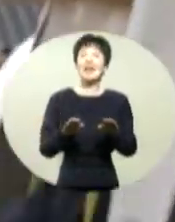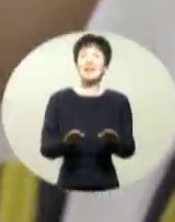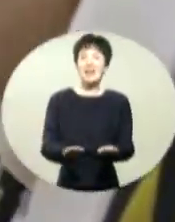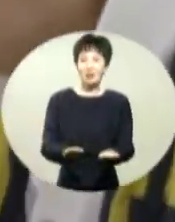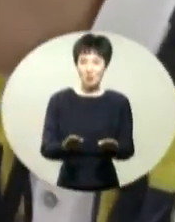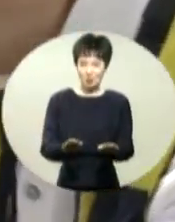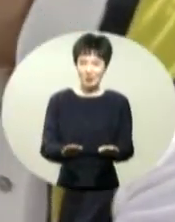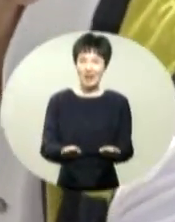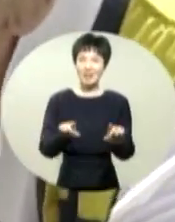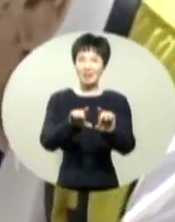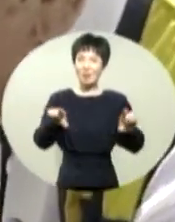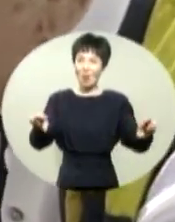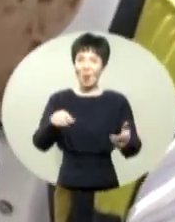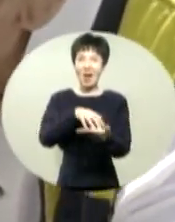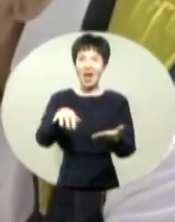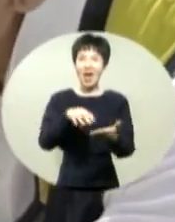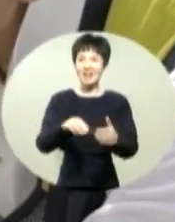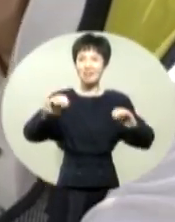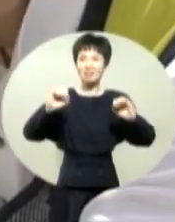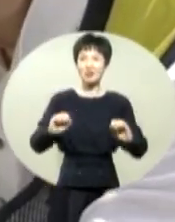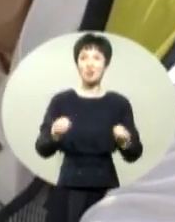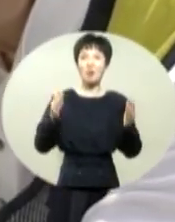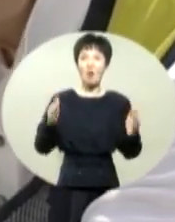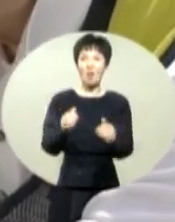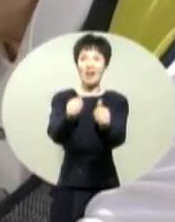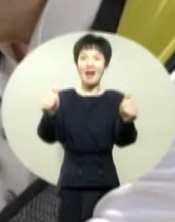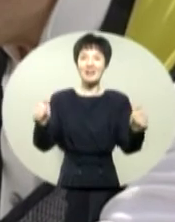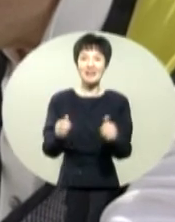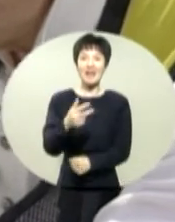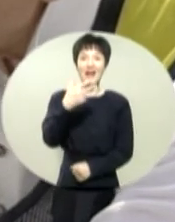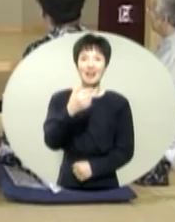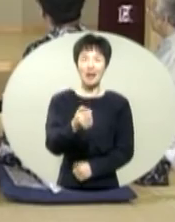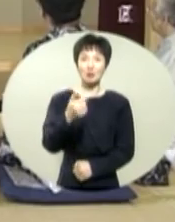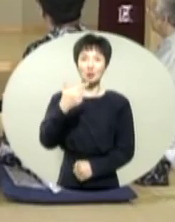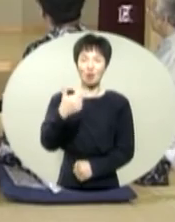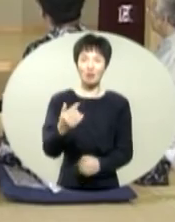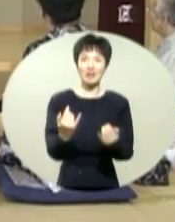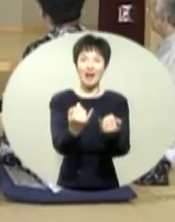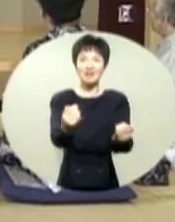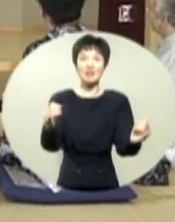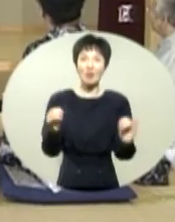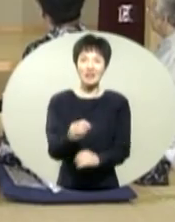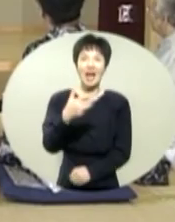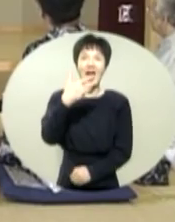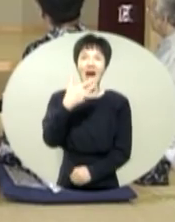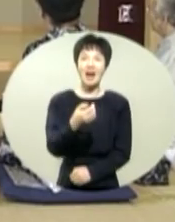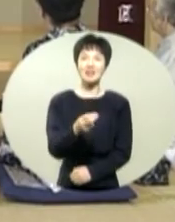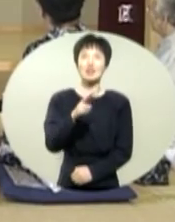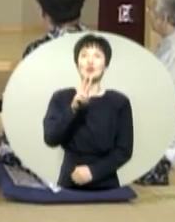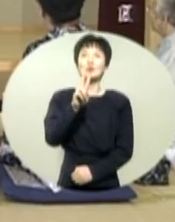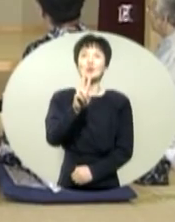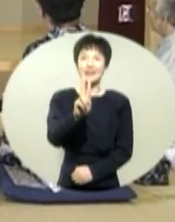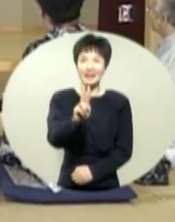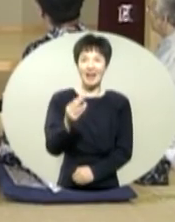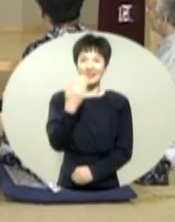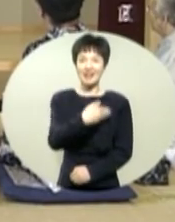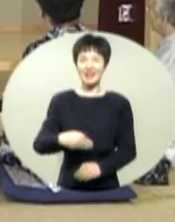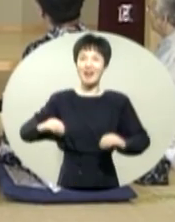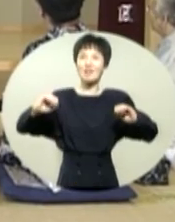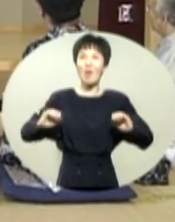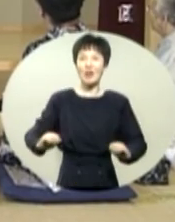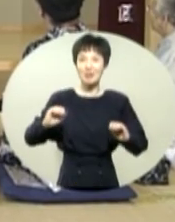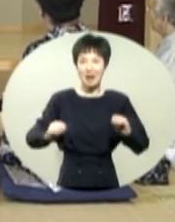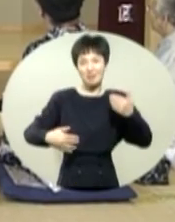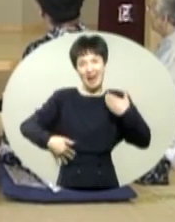1992年の平均寿命は男性76歳、女性82歳。健康に恵ま